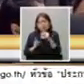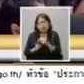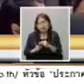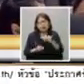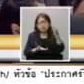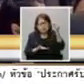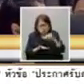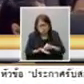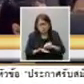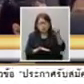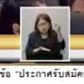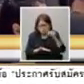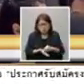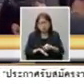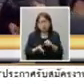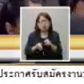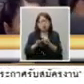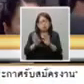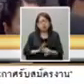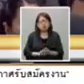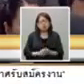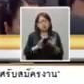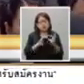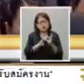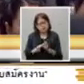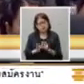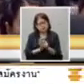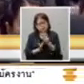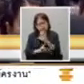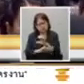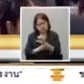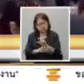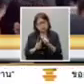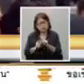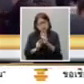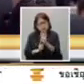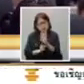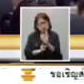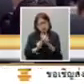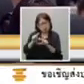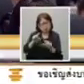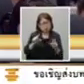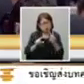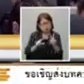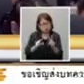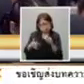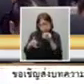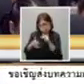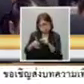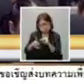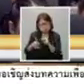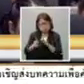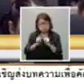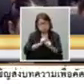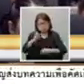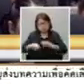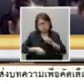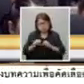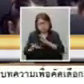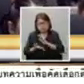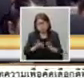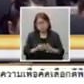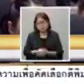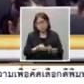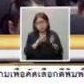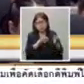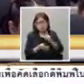ะทํานองนี้ก็เข้า69วรรค2แสดงกิริยาวาจาอันไม่สุภาพและใส่ร้ายป้ายสีผมต้องเรีย